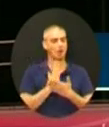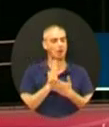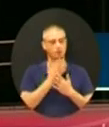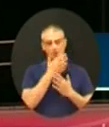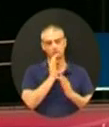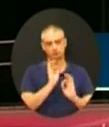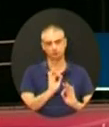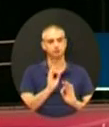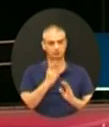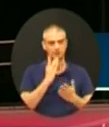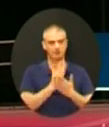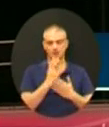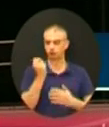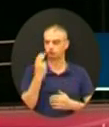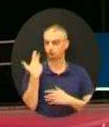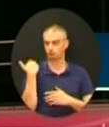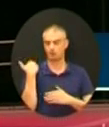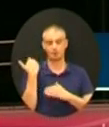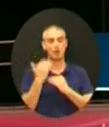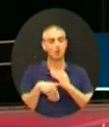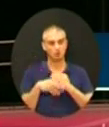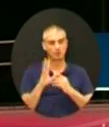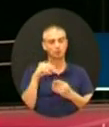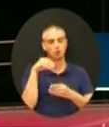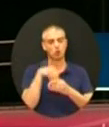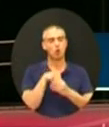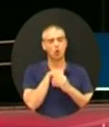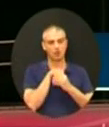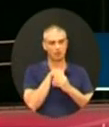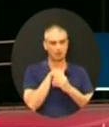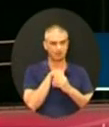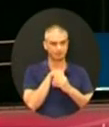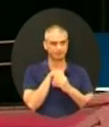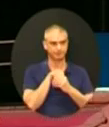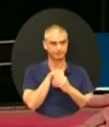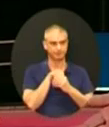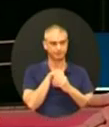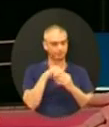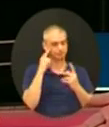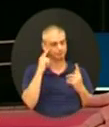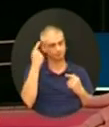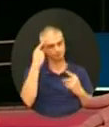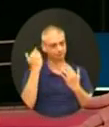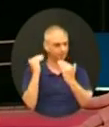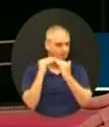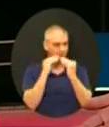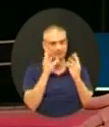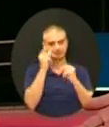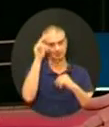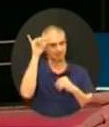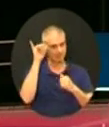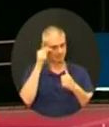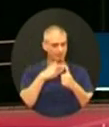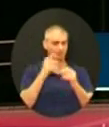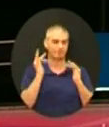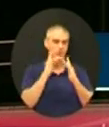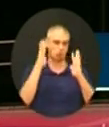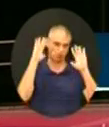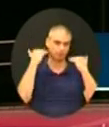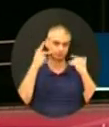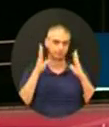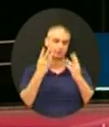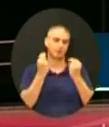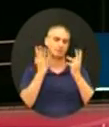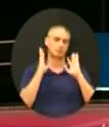מאוד רצינית לזה בשבועיים האחרונים, גם תיאום עמדות, כן, מול ירדן ומול קהיר, שזה גם